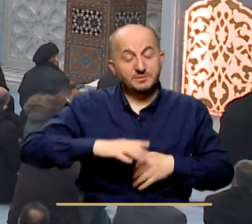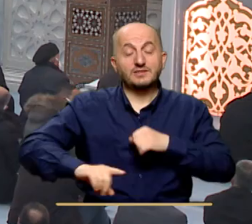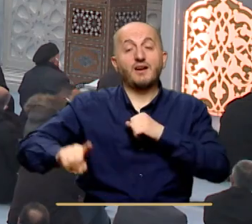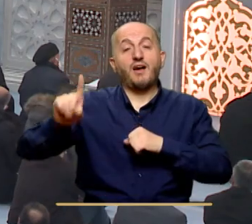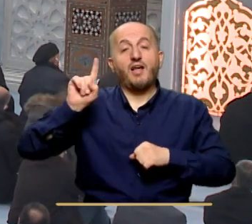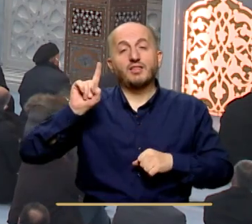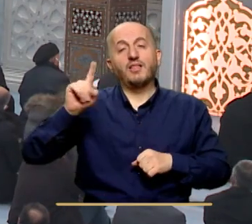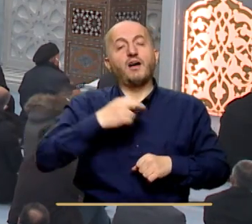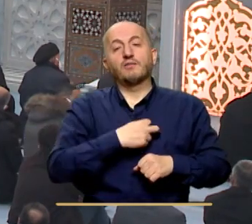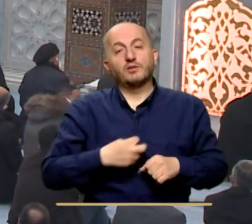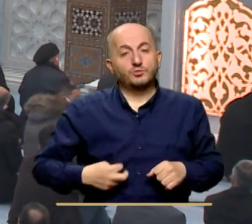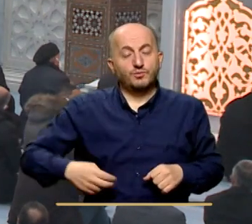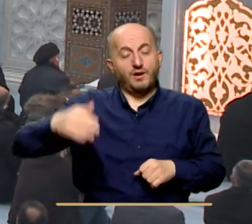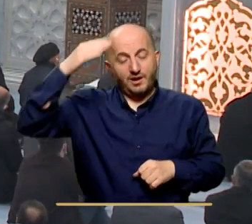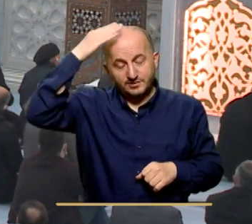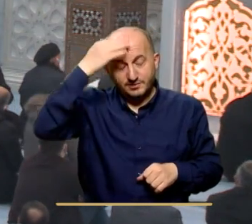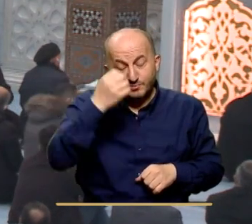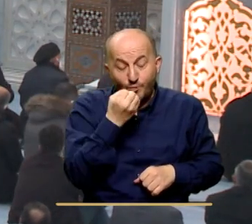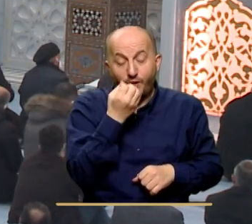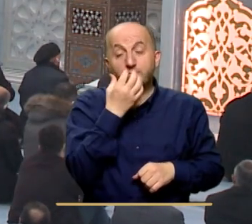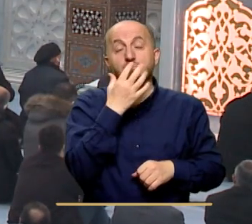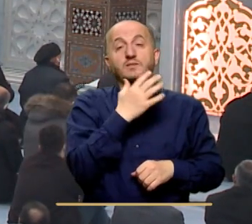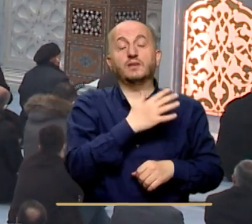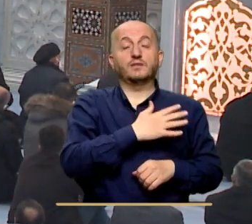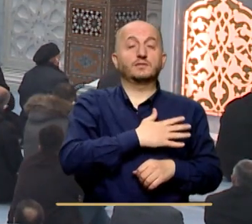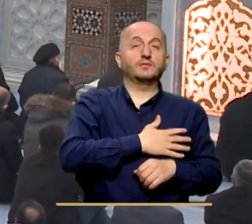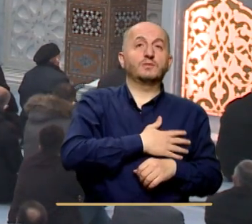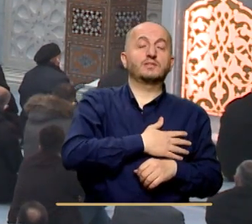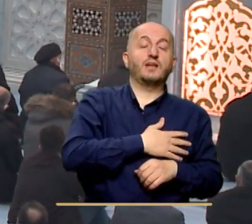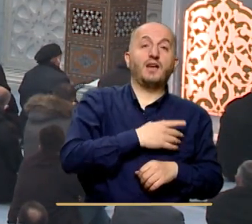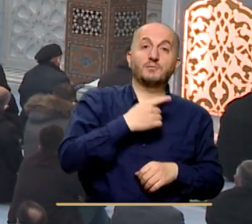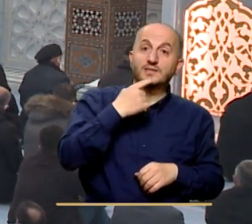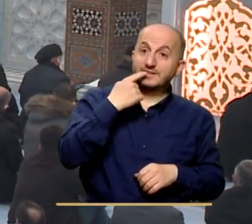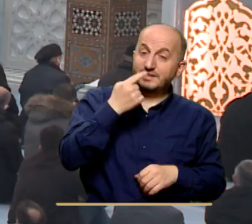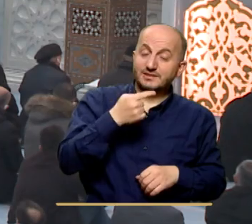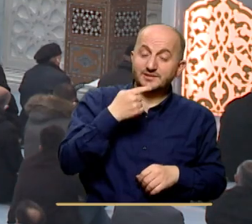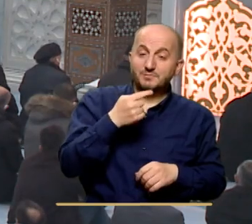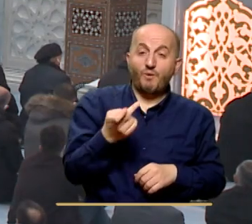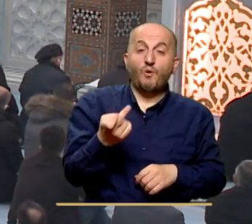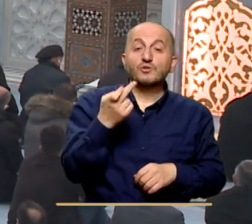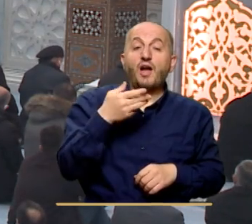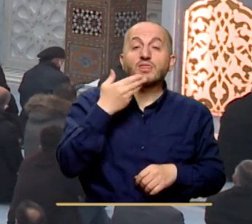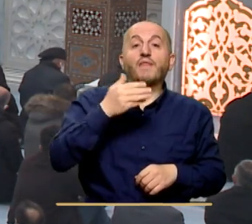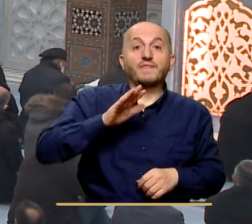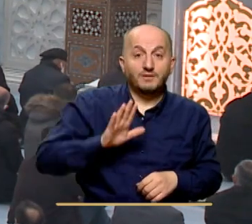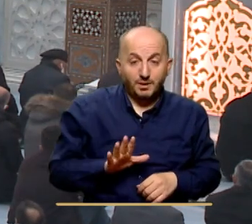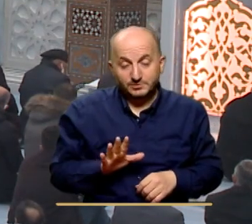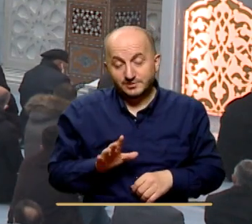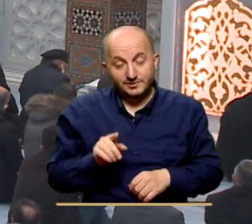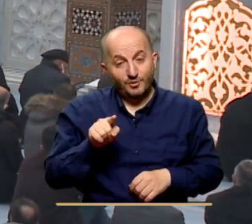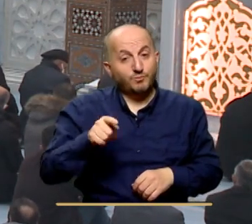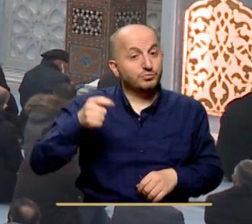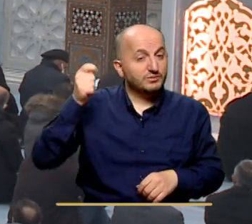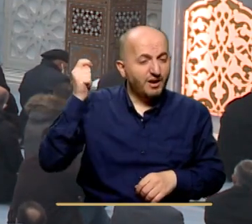Allah Resulü Hazreti Muhammed Aleyhisselatü Vesselam'ın dilinden bize boşa anlatılmamıştır. Bu